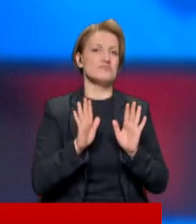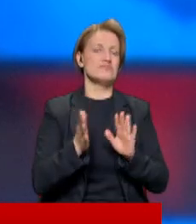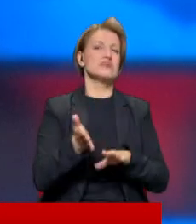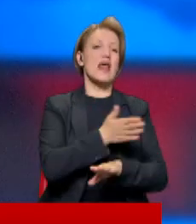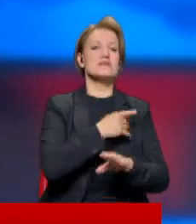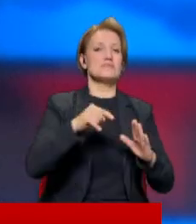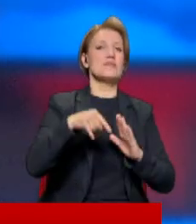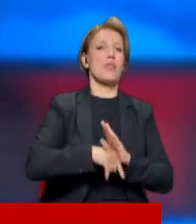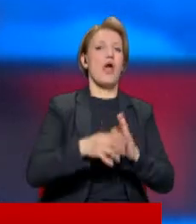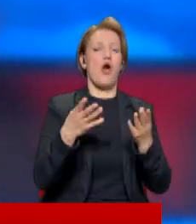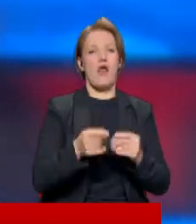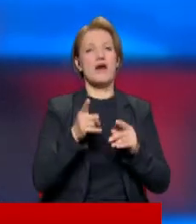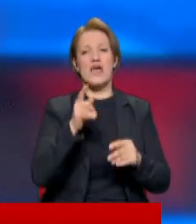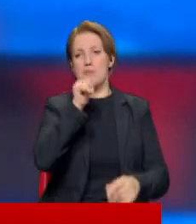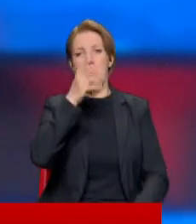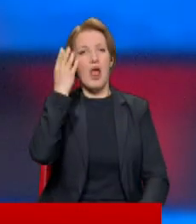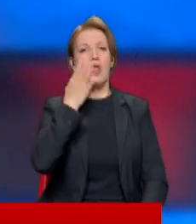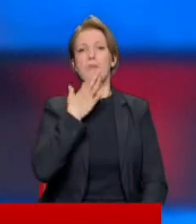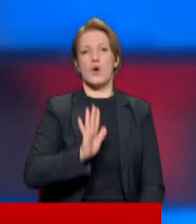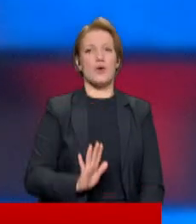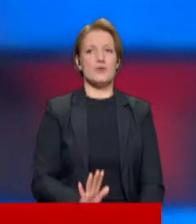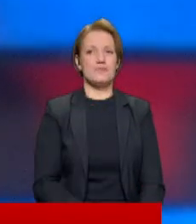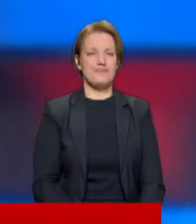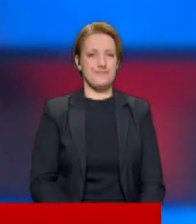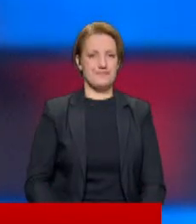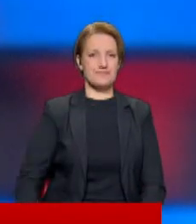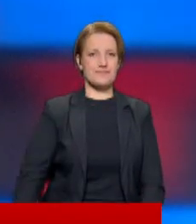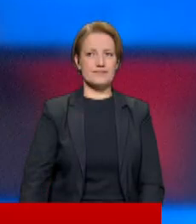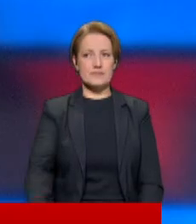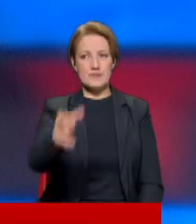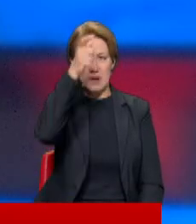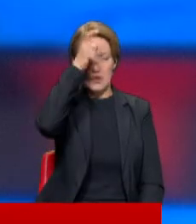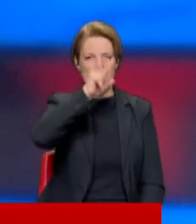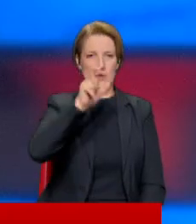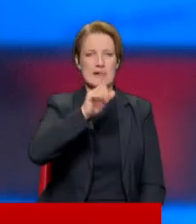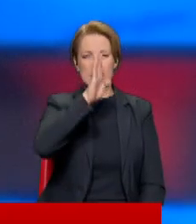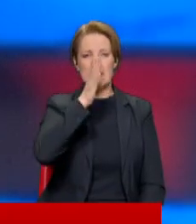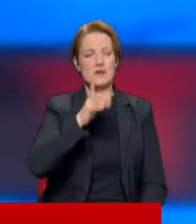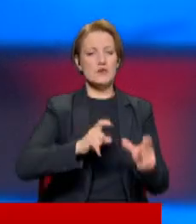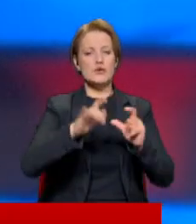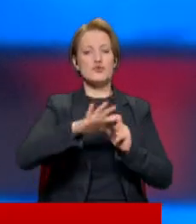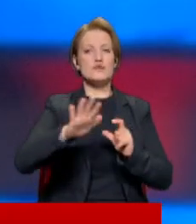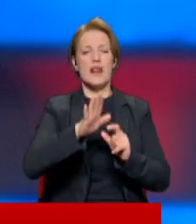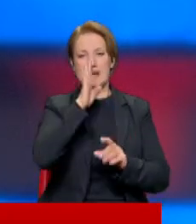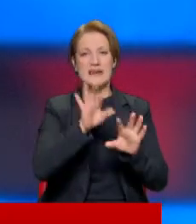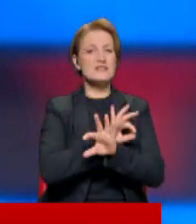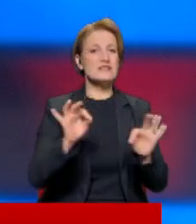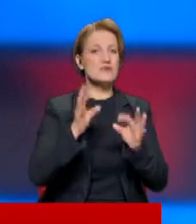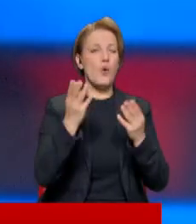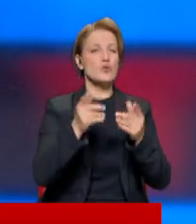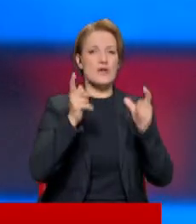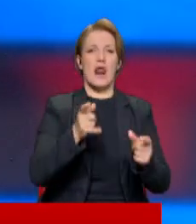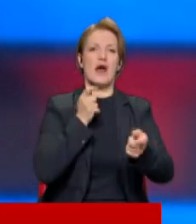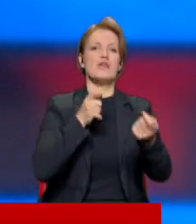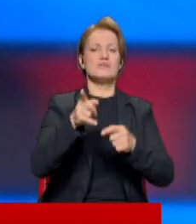karşımıza hiçbir anlam ifade etmiyor Aslında Türkiye'deki en büyük sosyal Adalet sizin olduğu yer eğitim ve